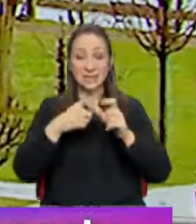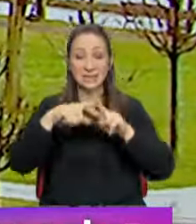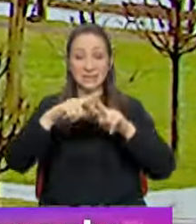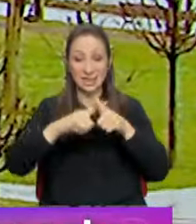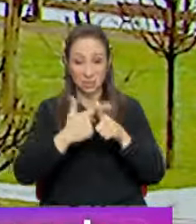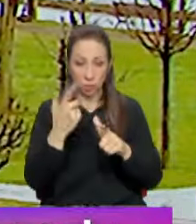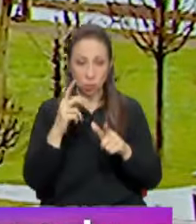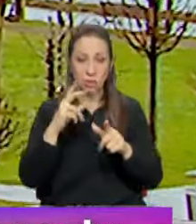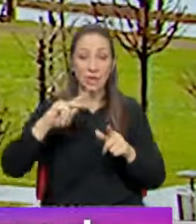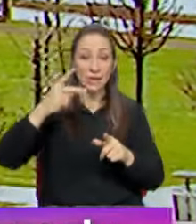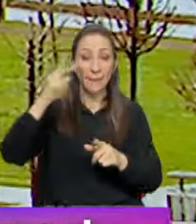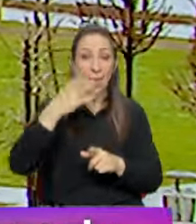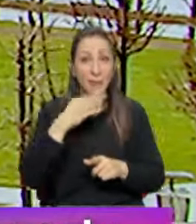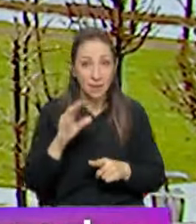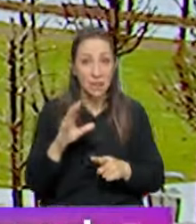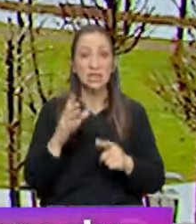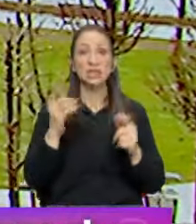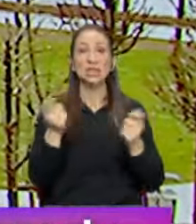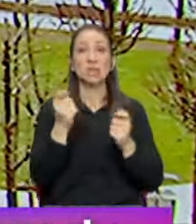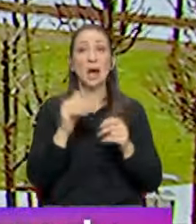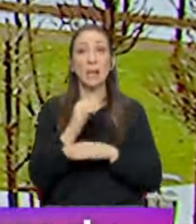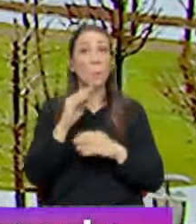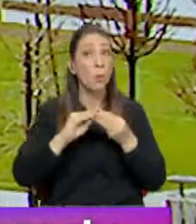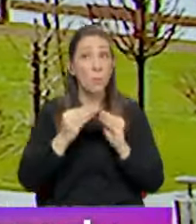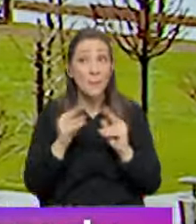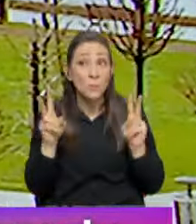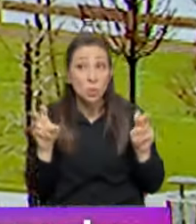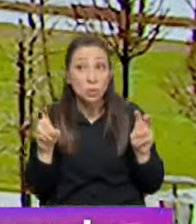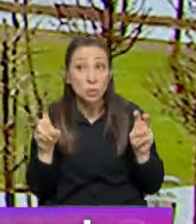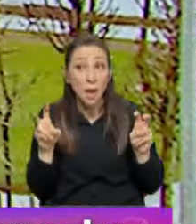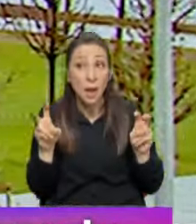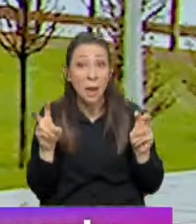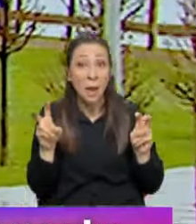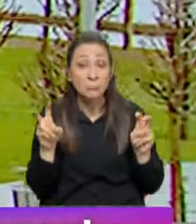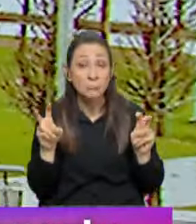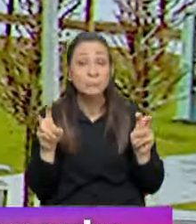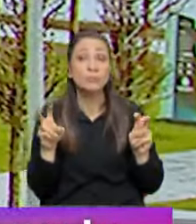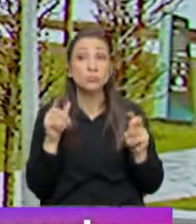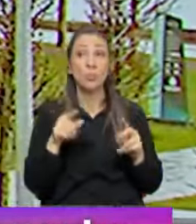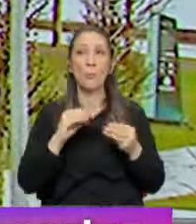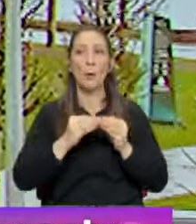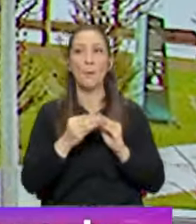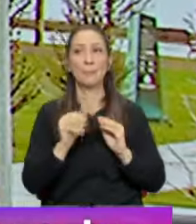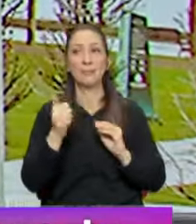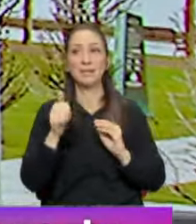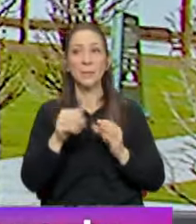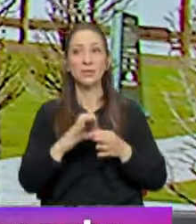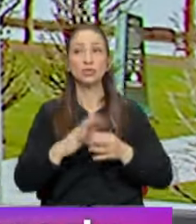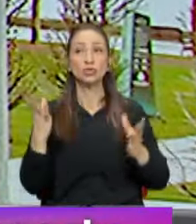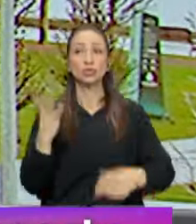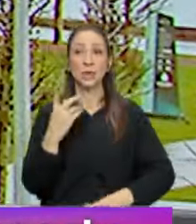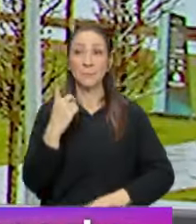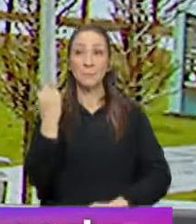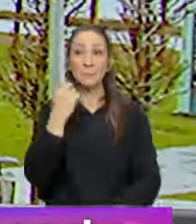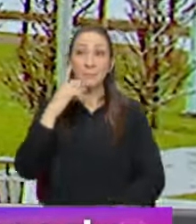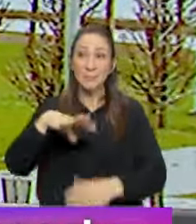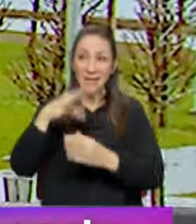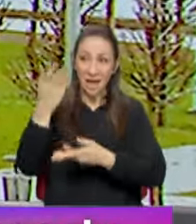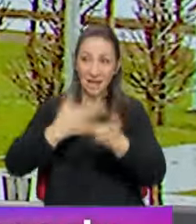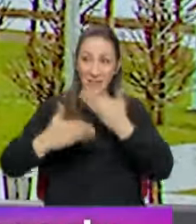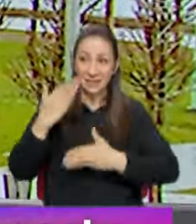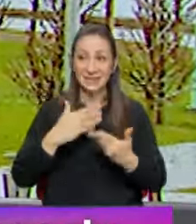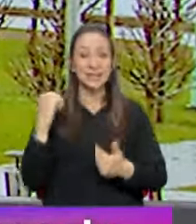konusunda, kademeli emeklilik konusunda, çalışma hayatındaki problemler konusunda bu sorunlar ne zaman kalkacak ortadan biri bize